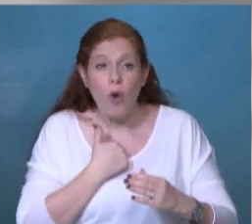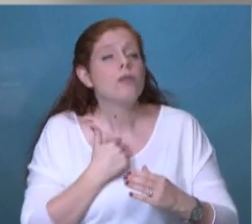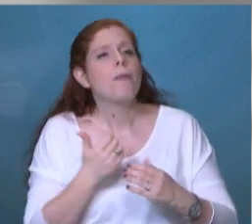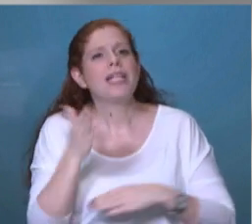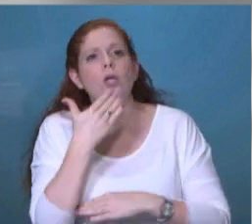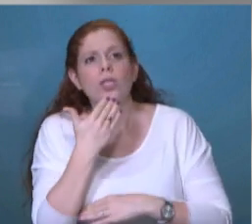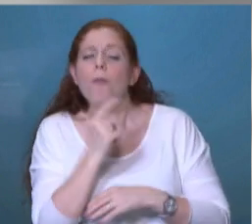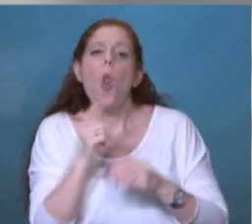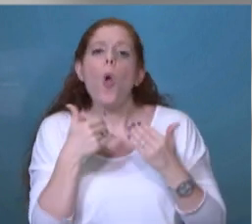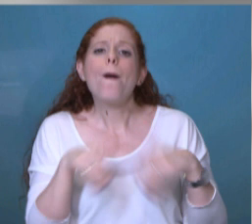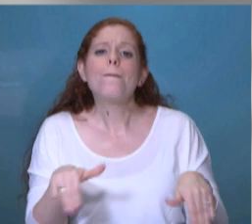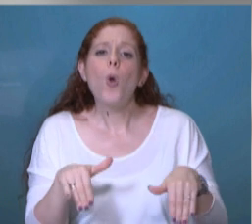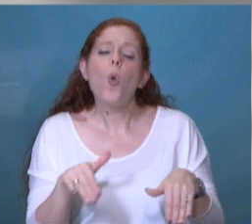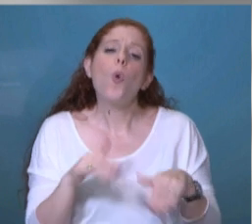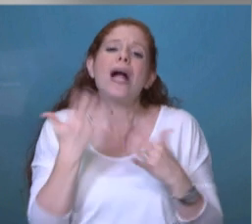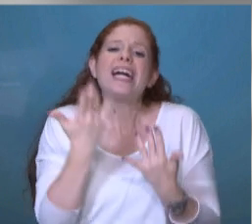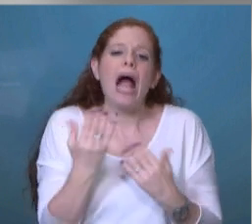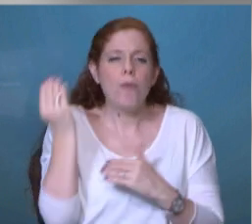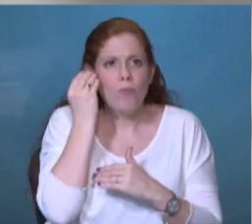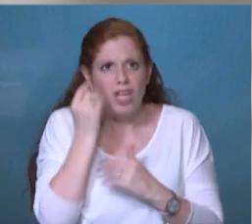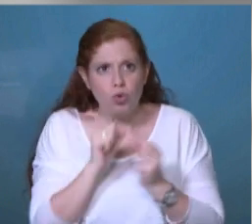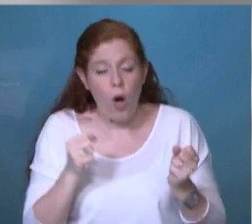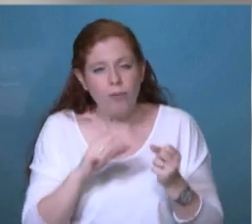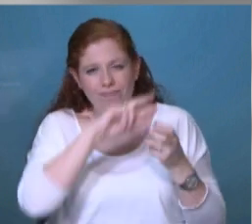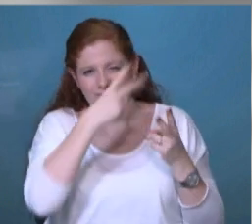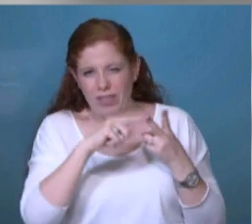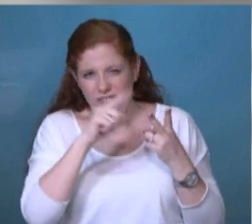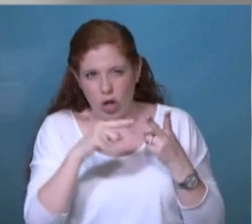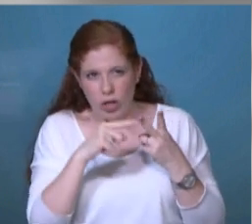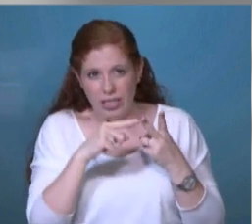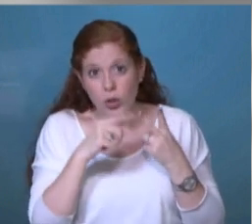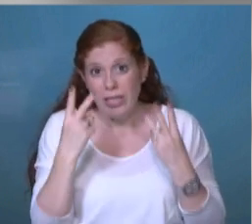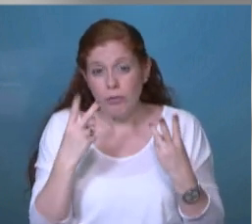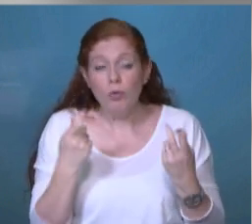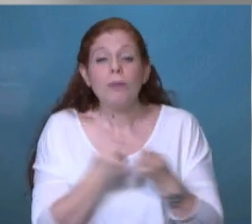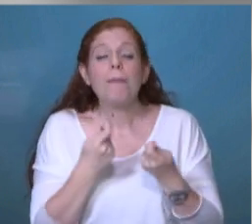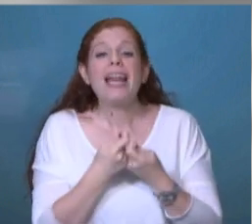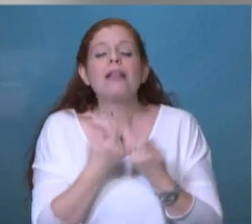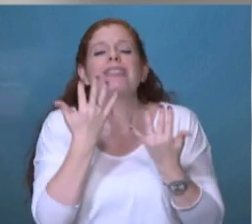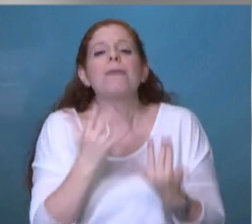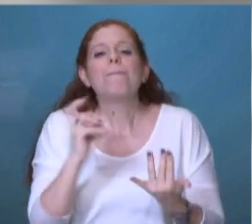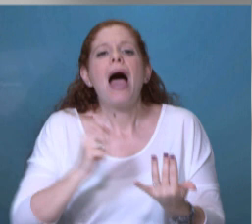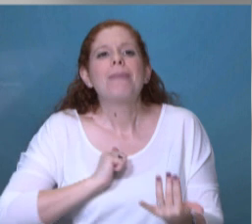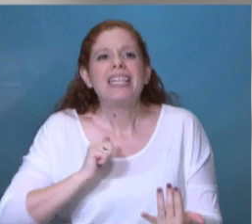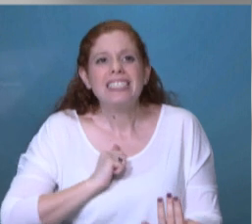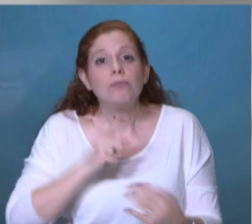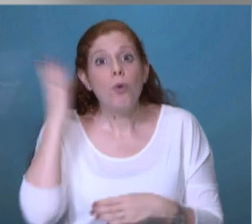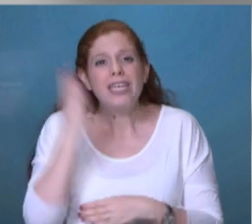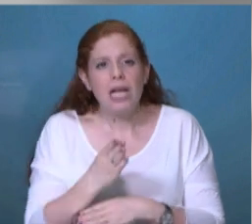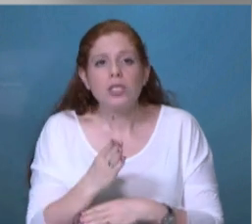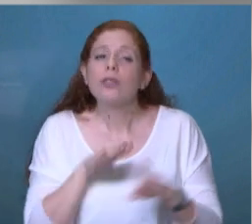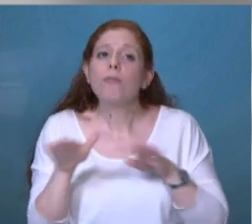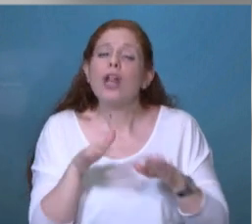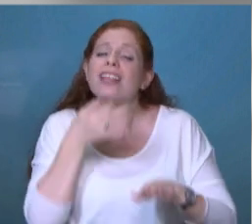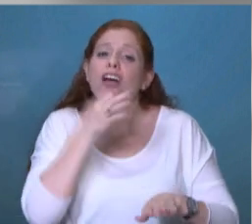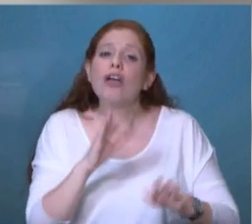ללומדי התורה. שתיים, זה יותר משמעותי ברמת המספר המתגייסים, שזה כאן יכול להיות סנקציות. הממשלה תהיה רשאית